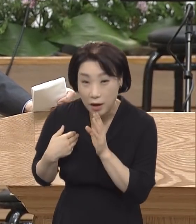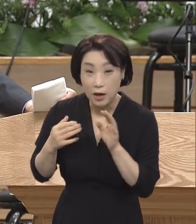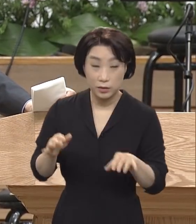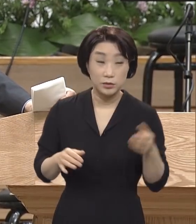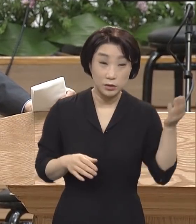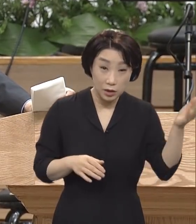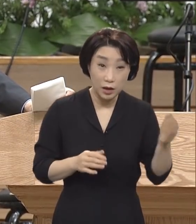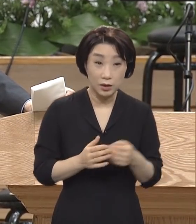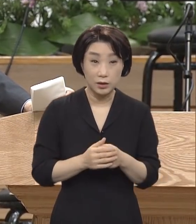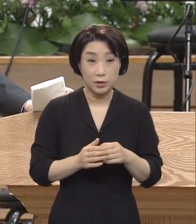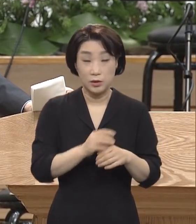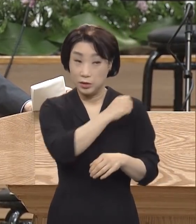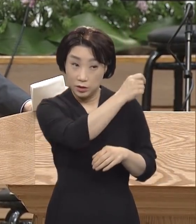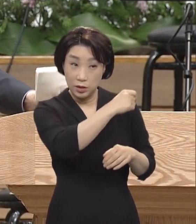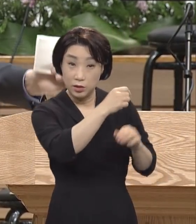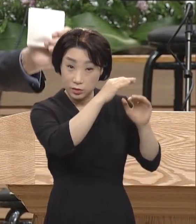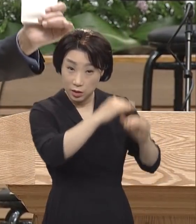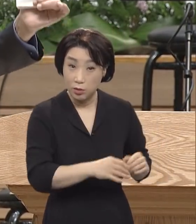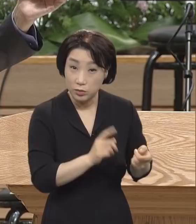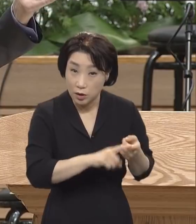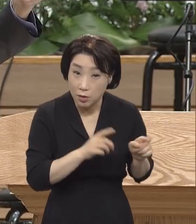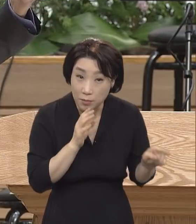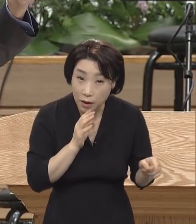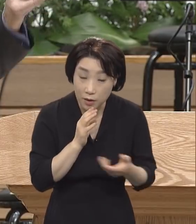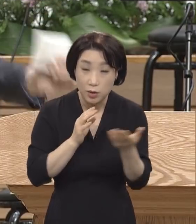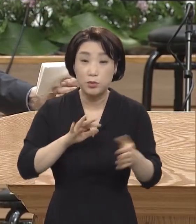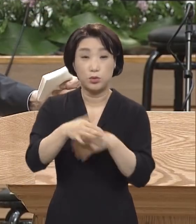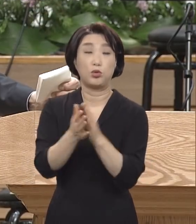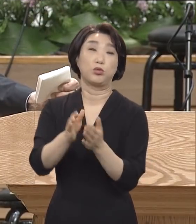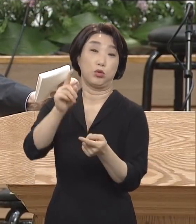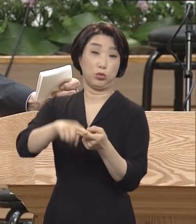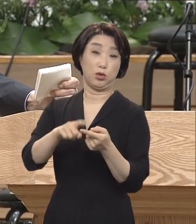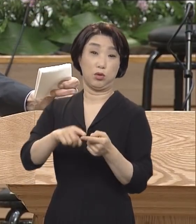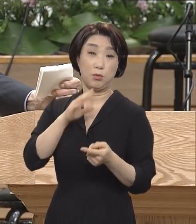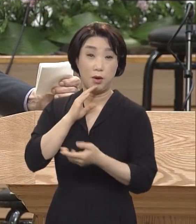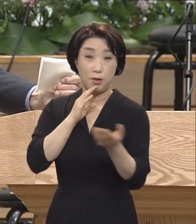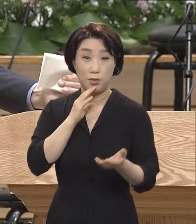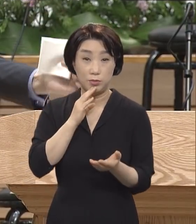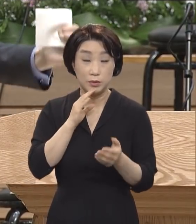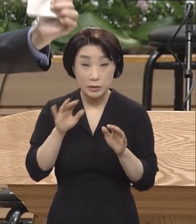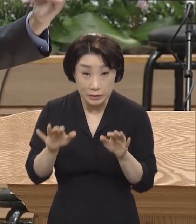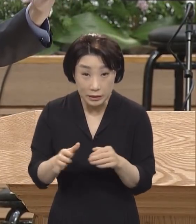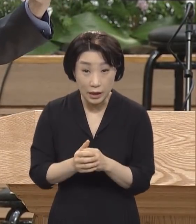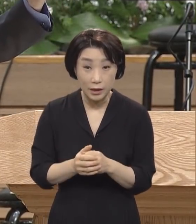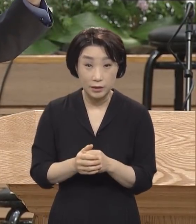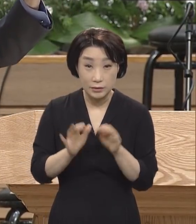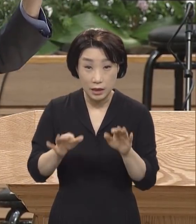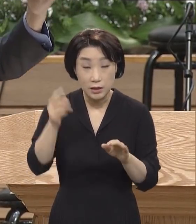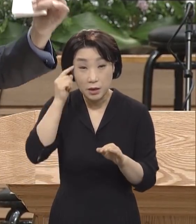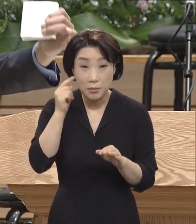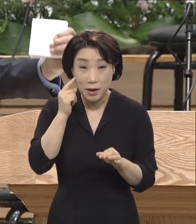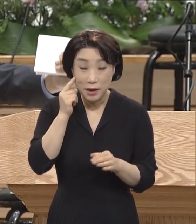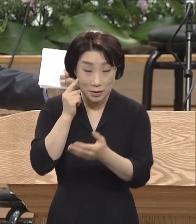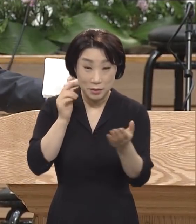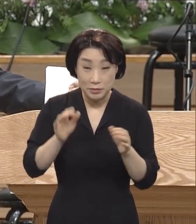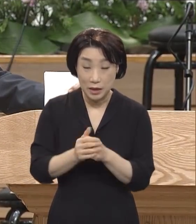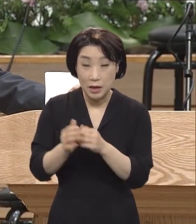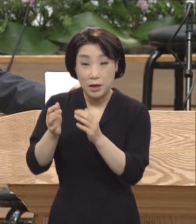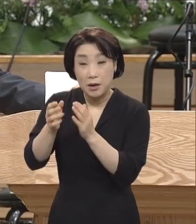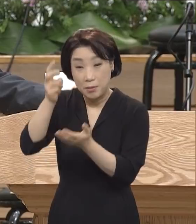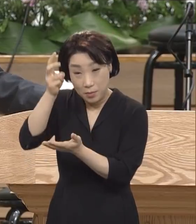저게 저 칠판에 쓴 것이 맞다면 이 성경도 맞다고 생각해야 돼. 여러분이 이해가 안 가지. 이